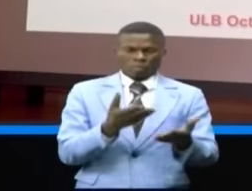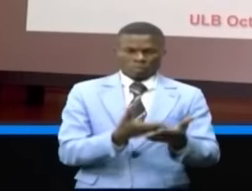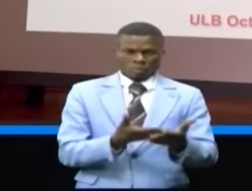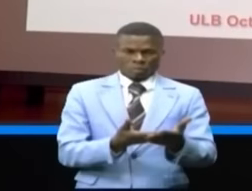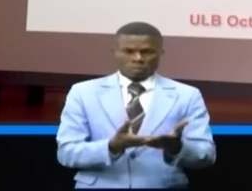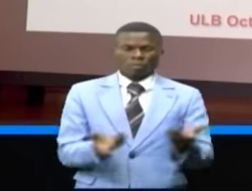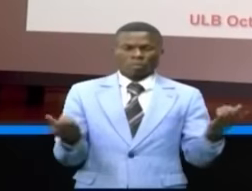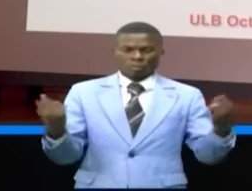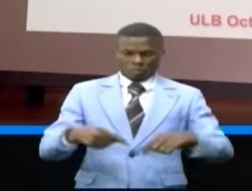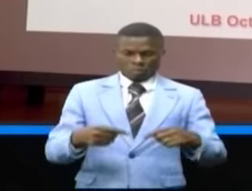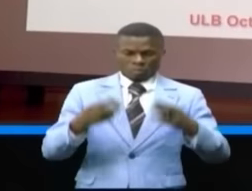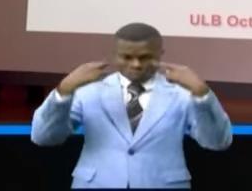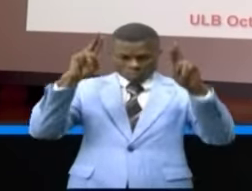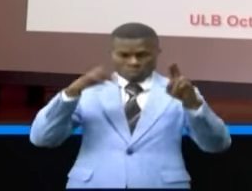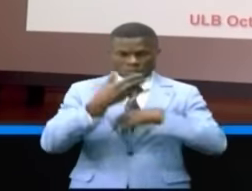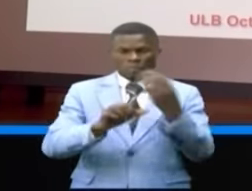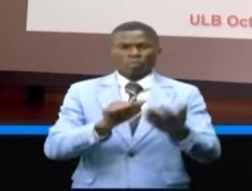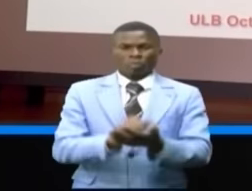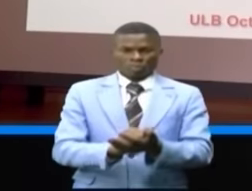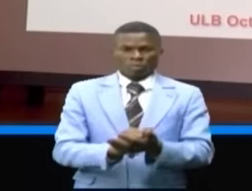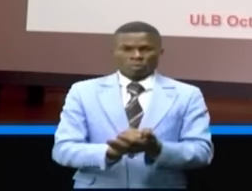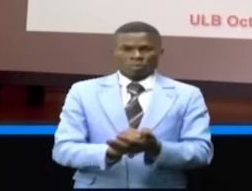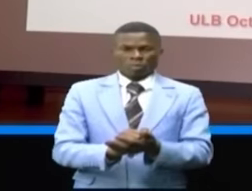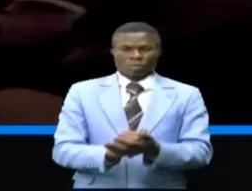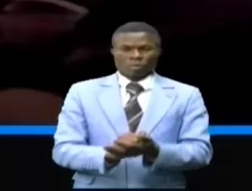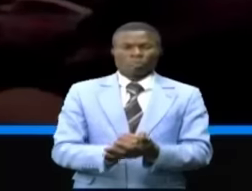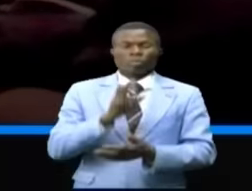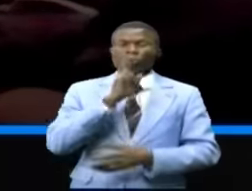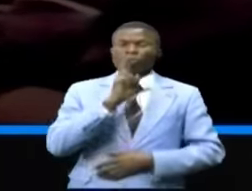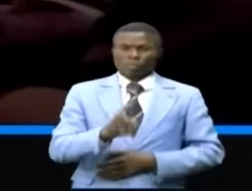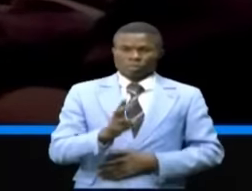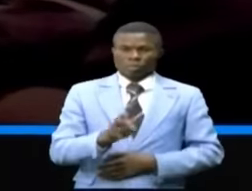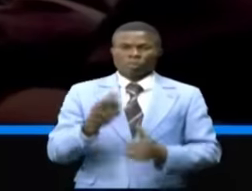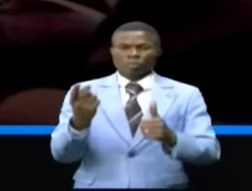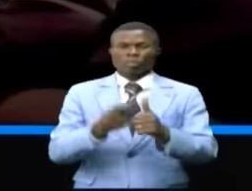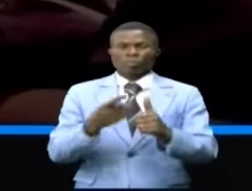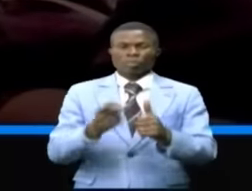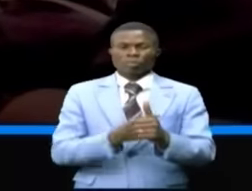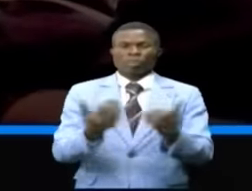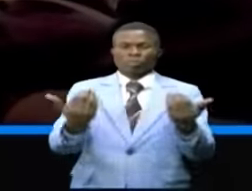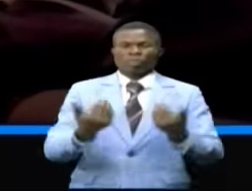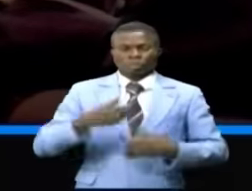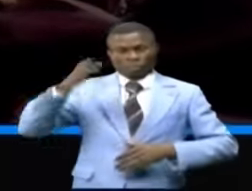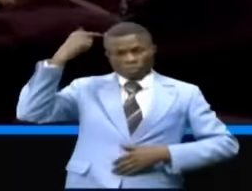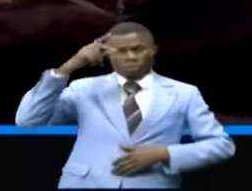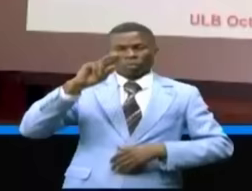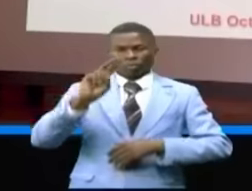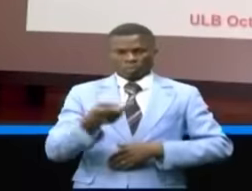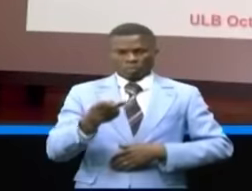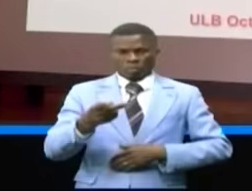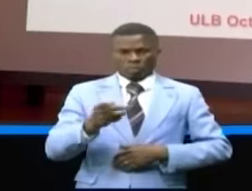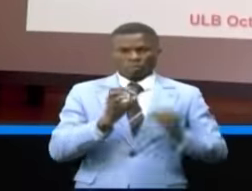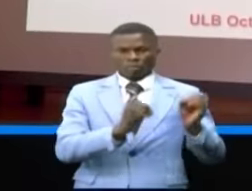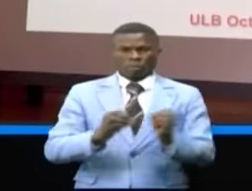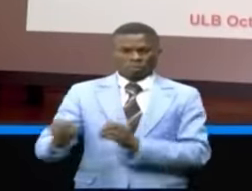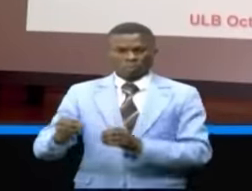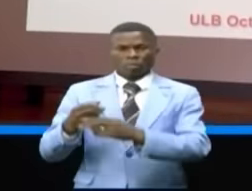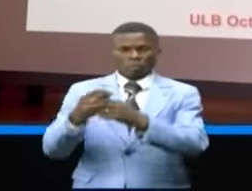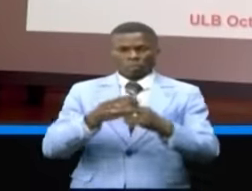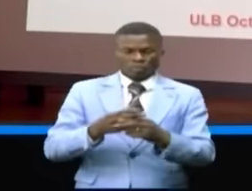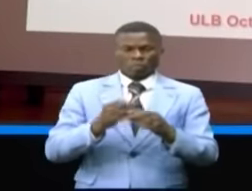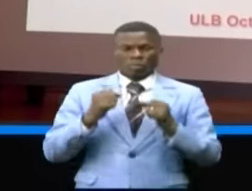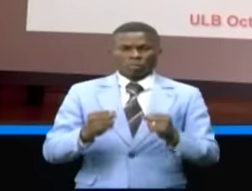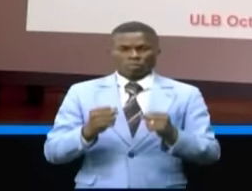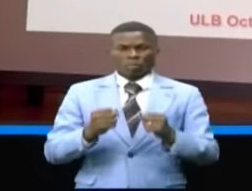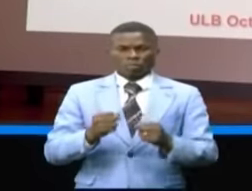nous réussissons à le faire, préalable 1, volonté politique, 2, organes de contrôle